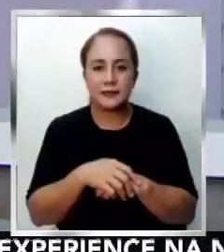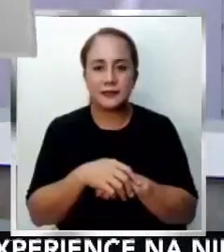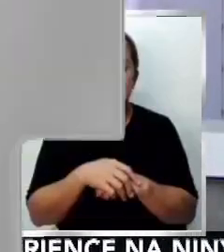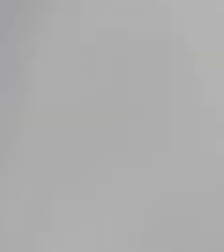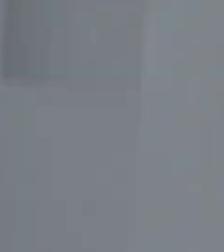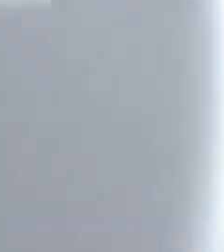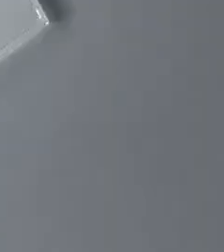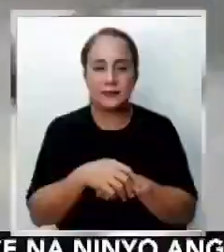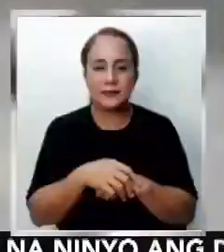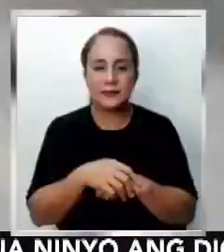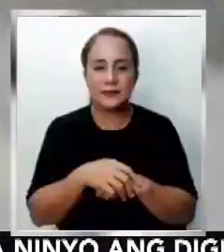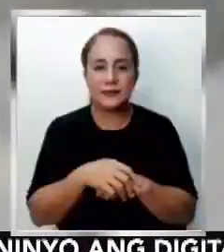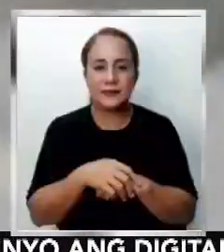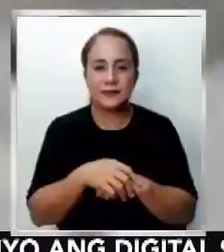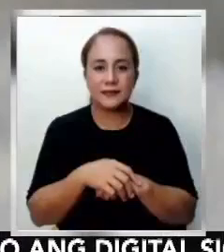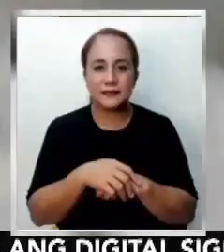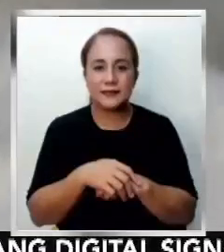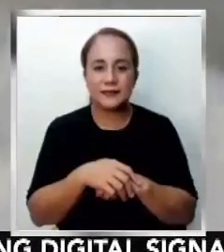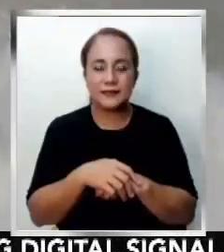Visayas.